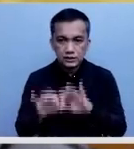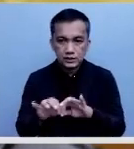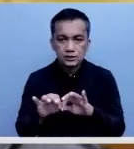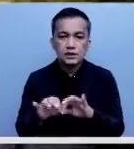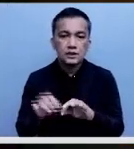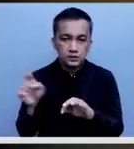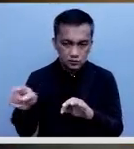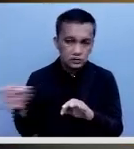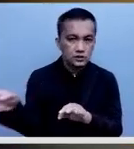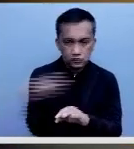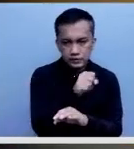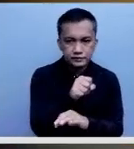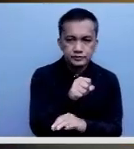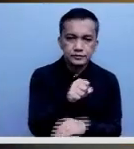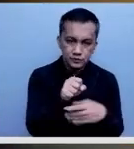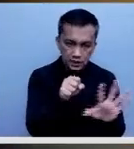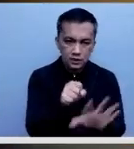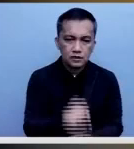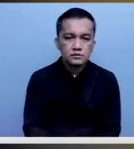yung kinuha namin.